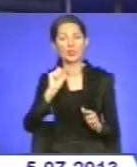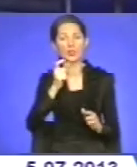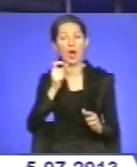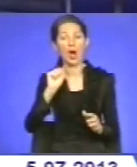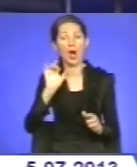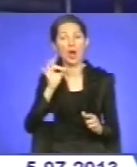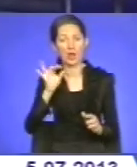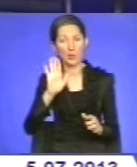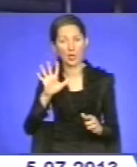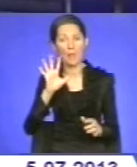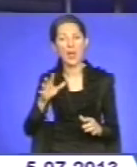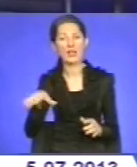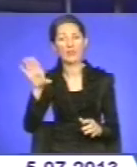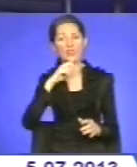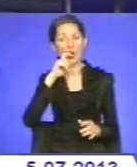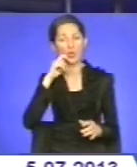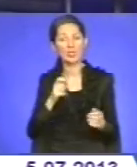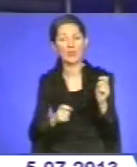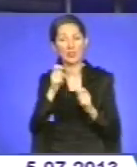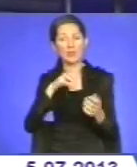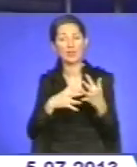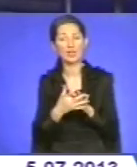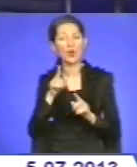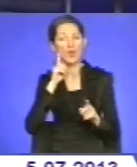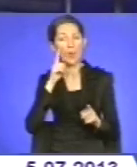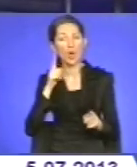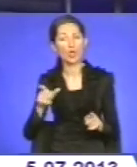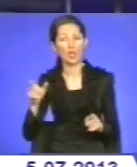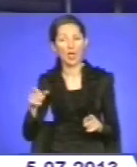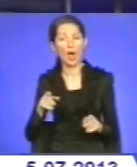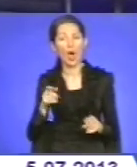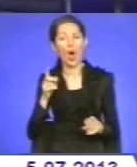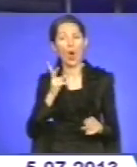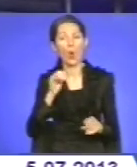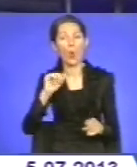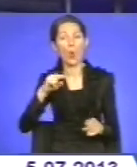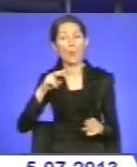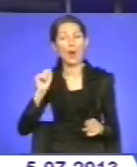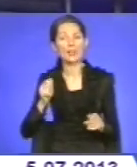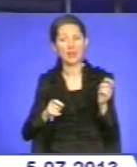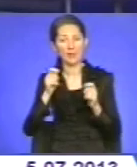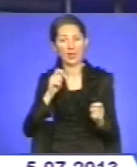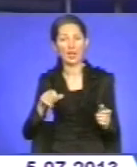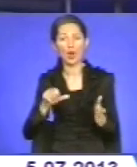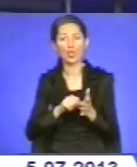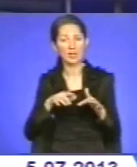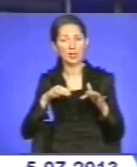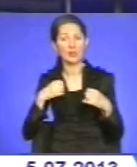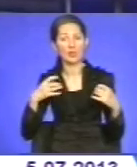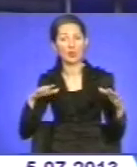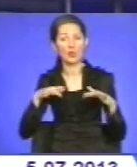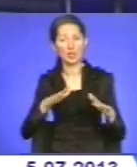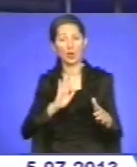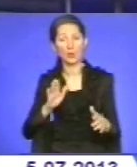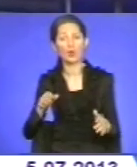5-й всеукраїнський фестиваль сільської молоді «Купальська феєрія». Учасниками святкового дійства стануть виконавці та